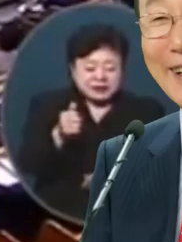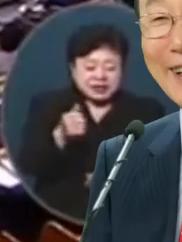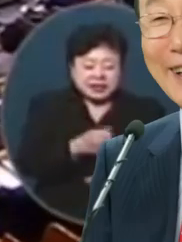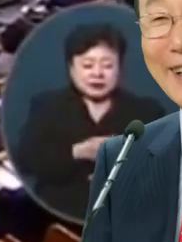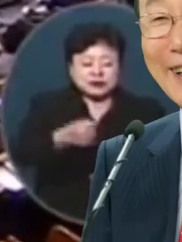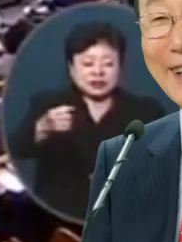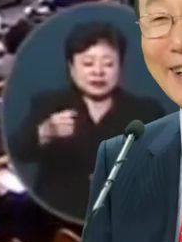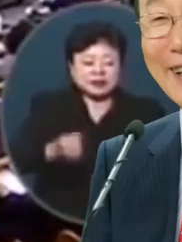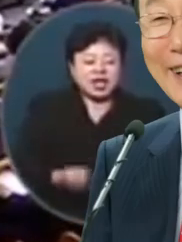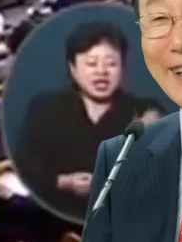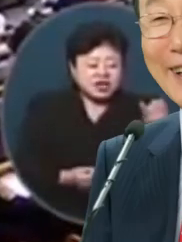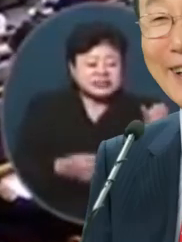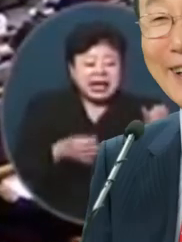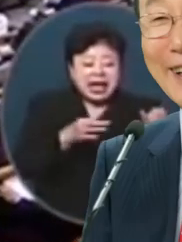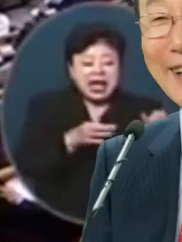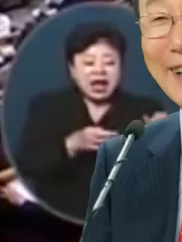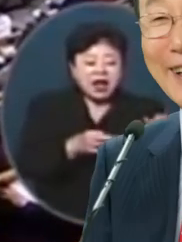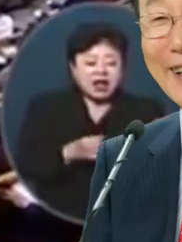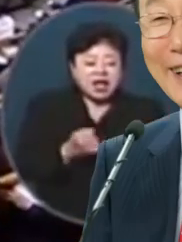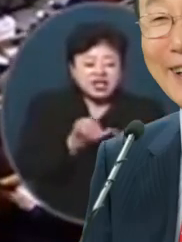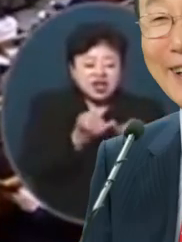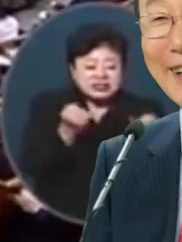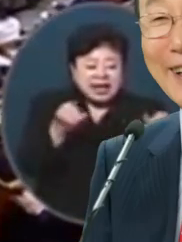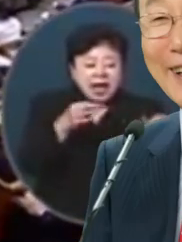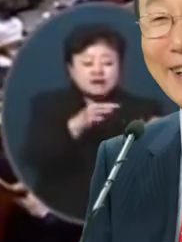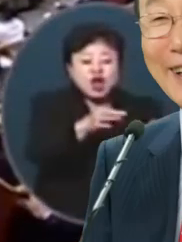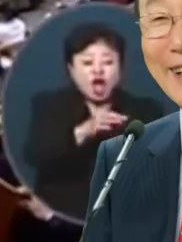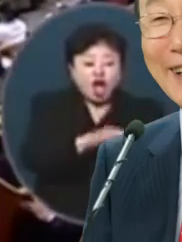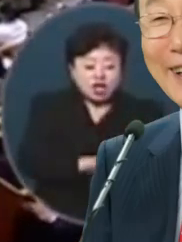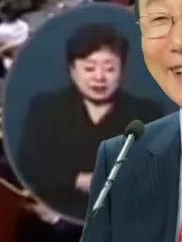취하였은즉 여자라 부르리라.